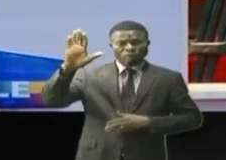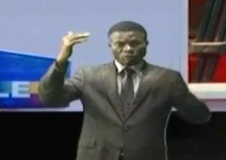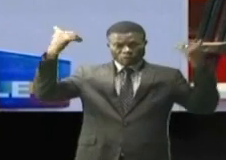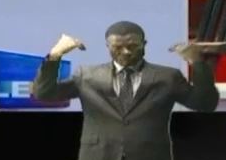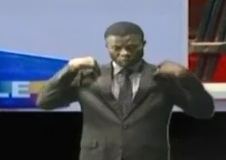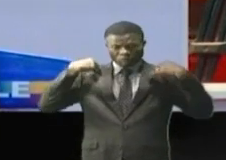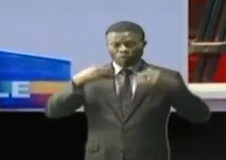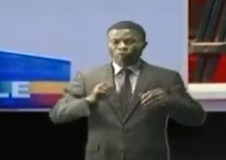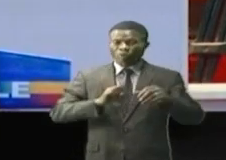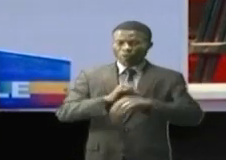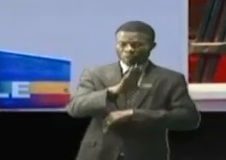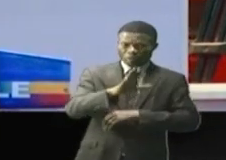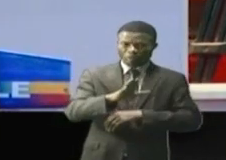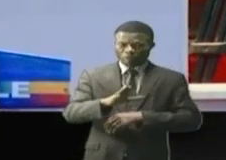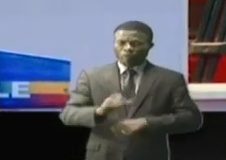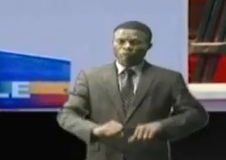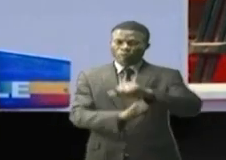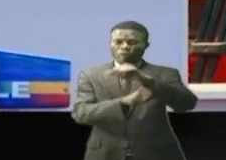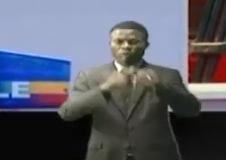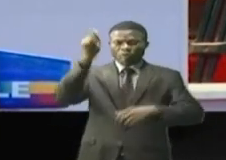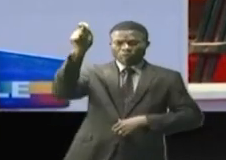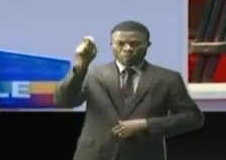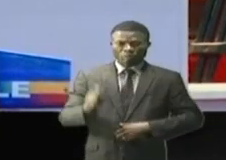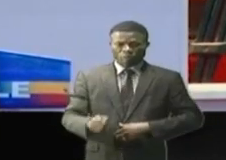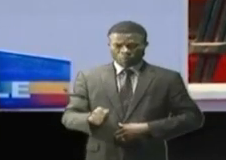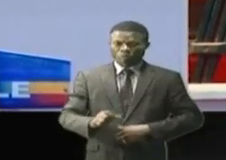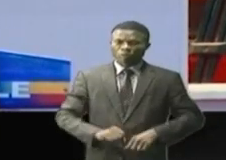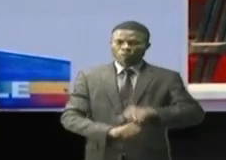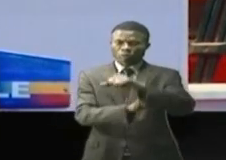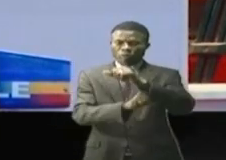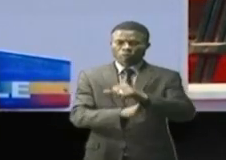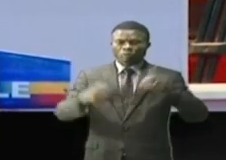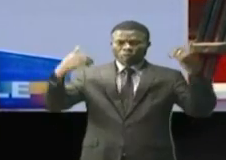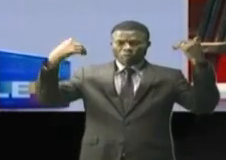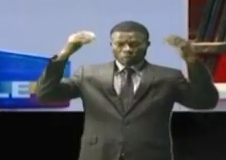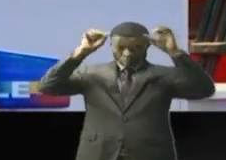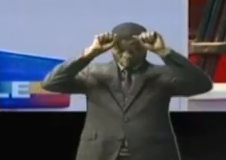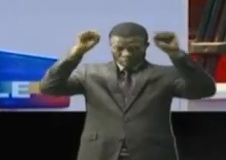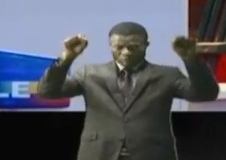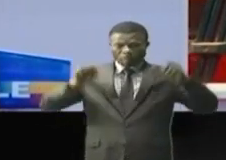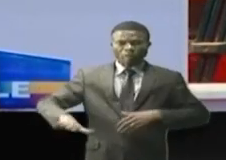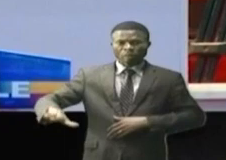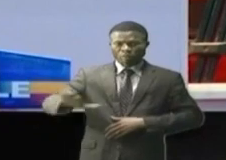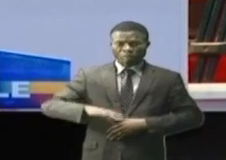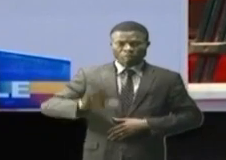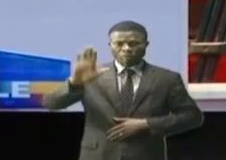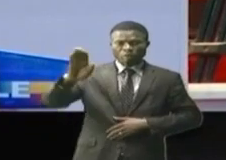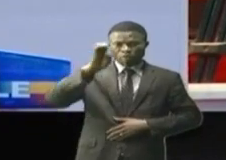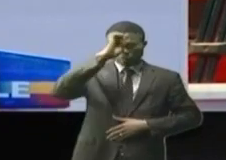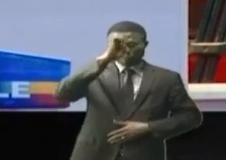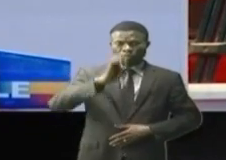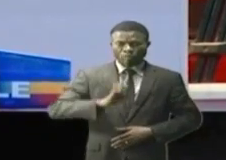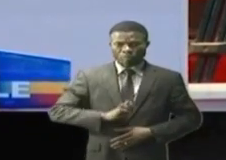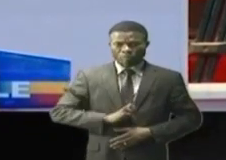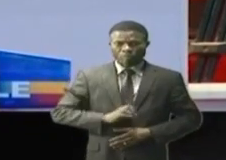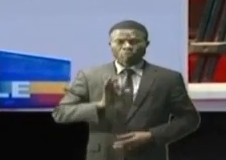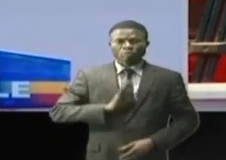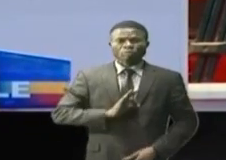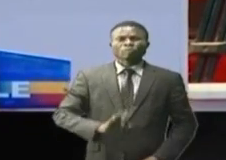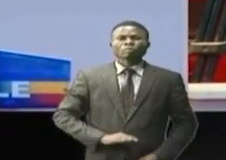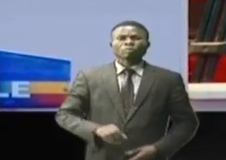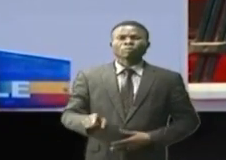que derrière nos forces armées et derrière le commandant suprême, son Excellence Félix-Antoine Tshisekedi